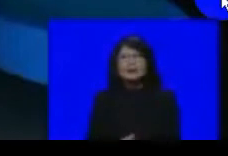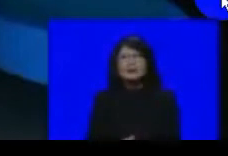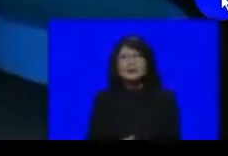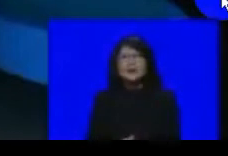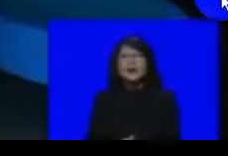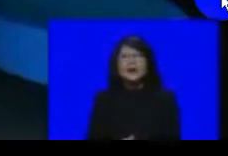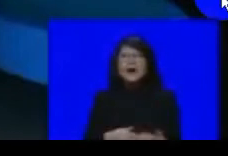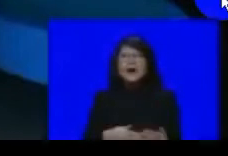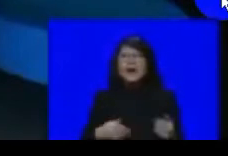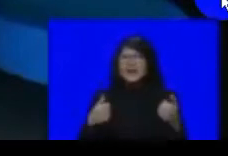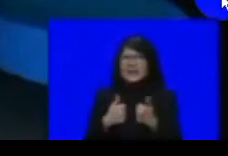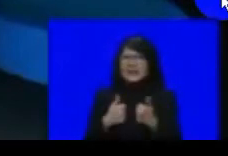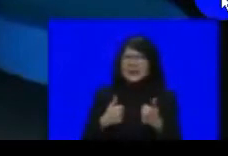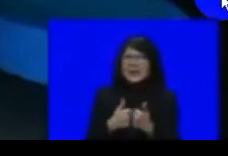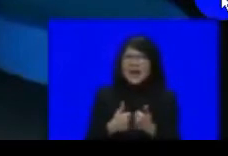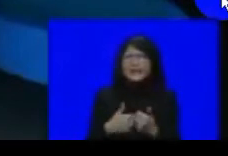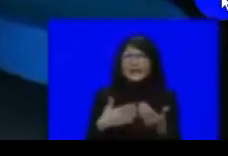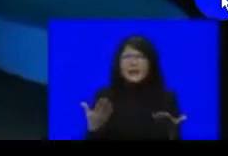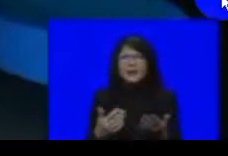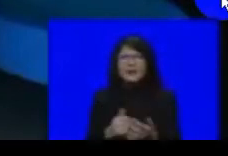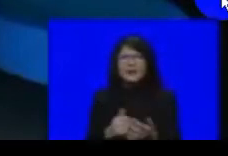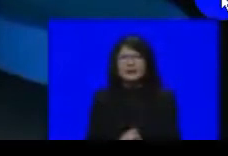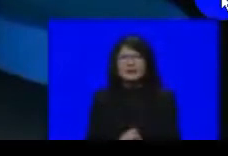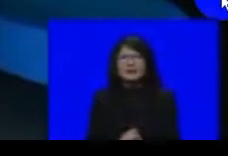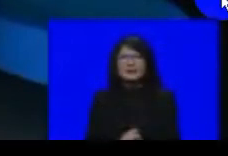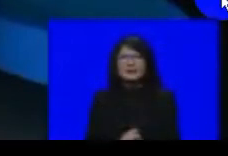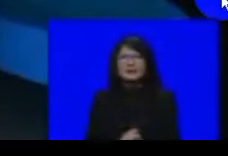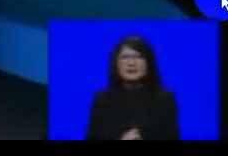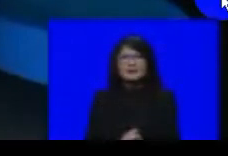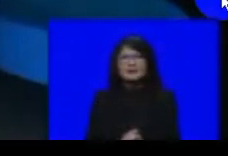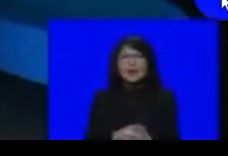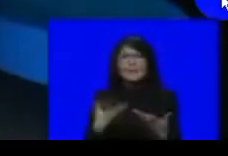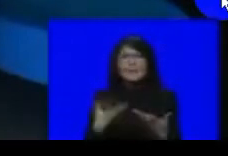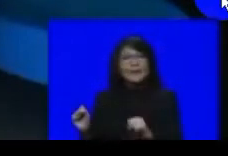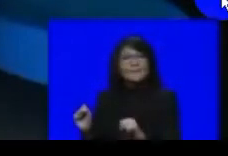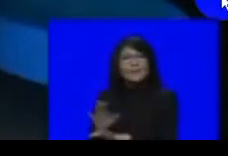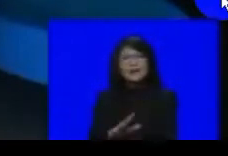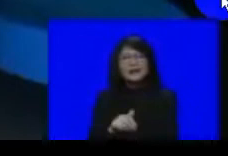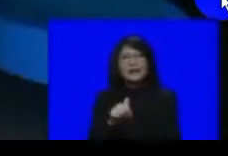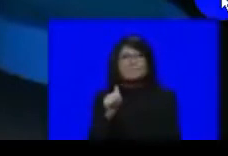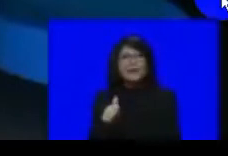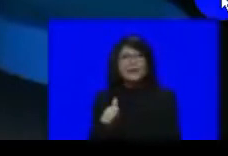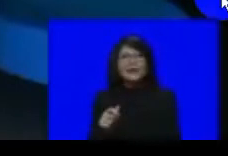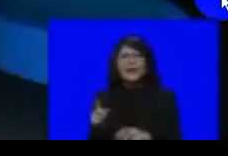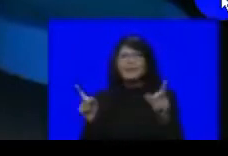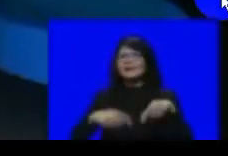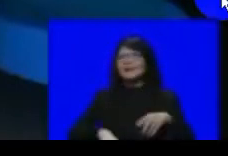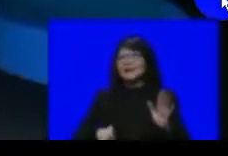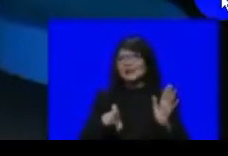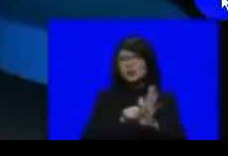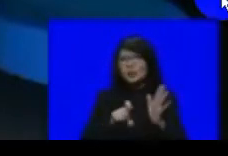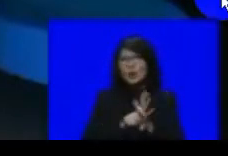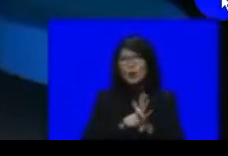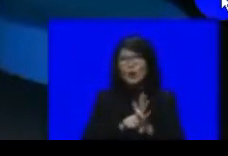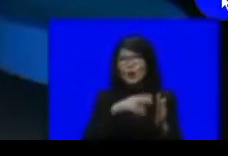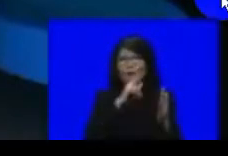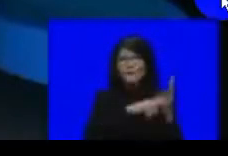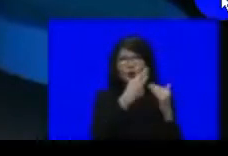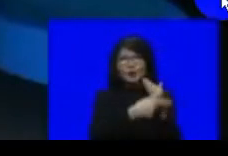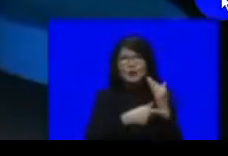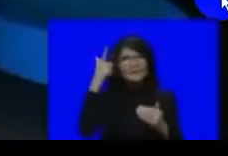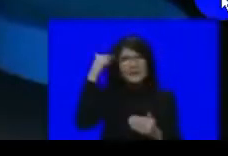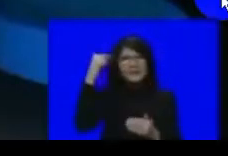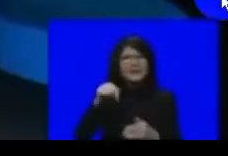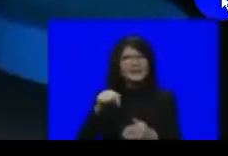akun pembelajaran elektronik di lingkungan Kemenak? Boleh disampaikan juga apa saja praktek baik yang bisa menjadi contoh bagi penerapan akun